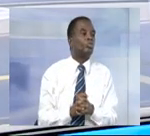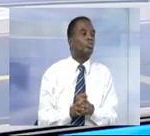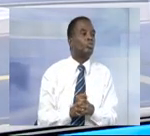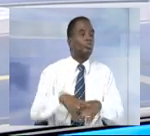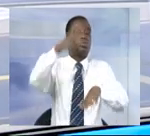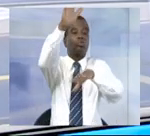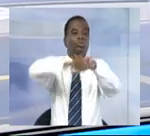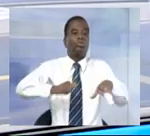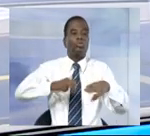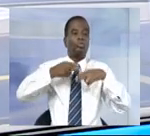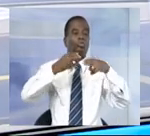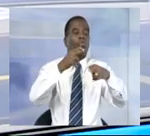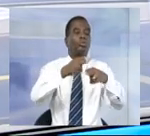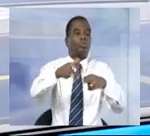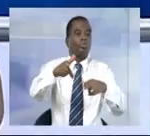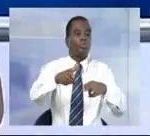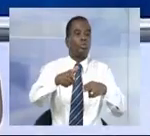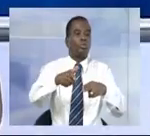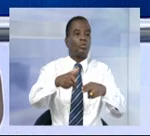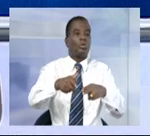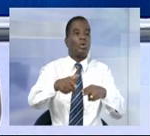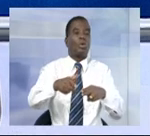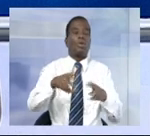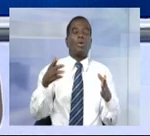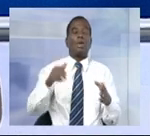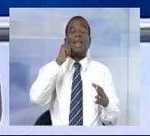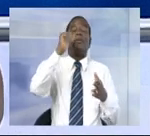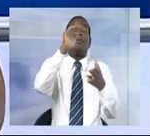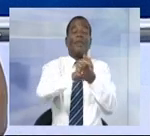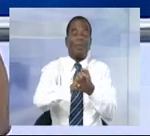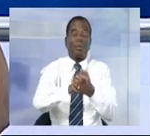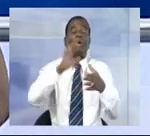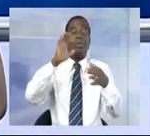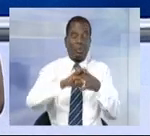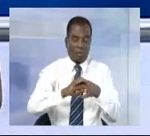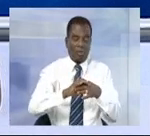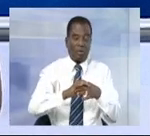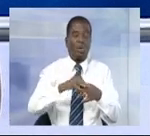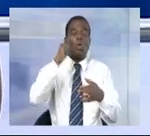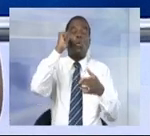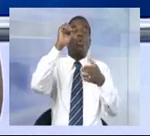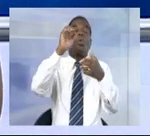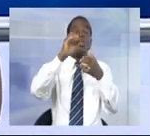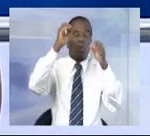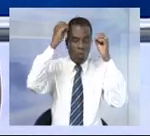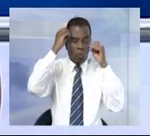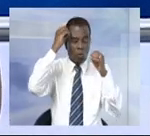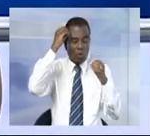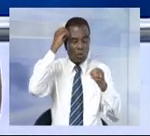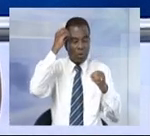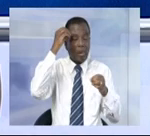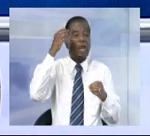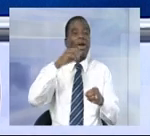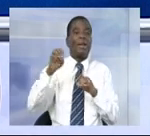Appelez-la désormais Nana Tano Ama. La première dame a été faite reine-mère du royaume de l'Indénié pour son courage, pour